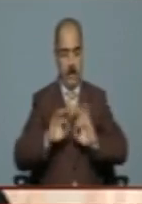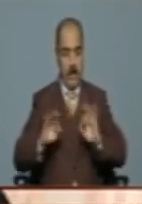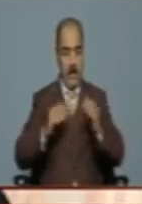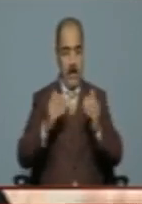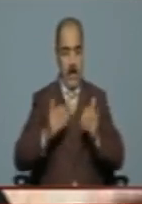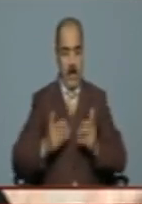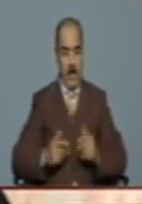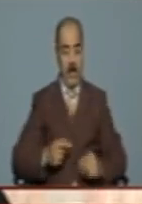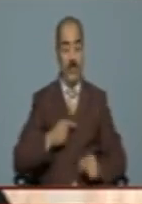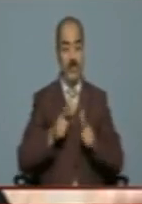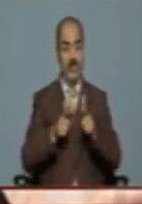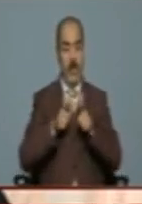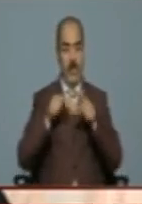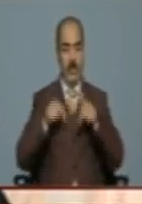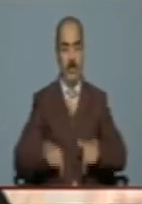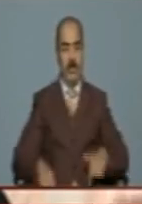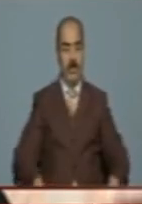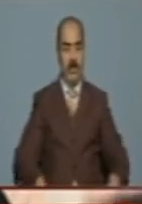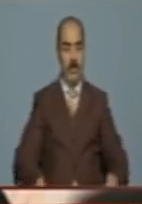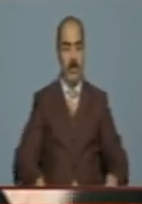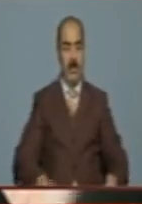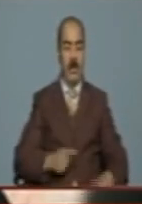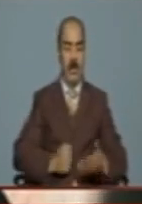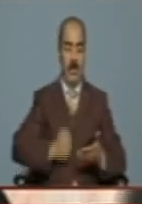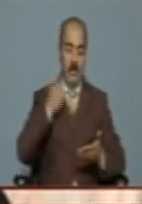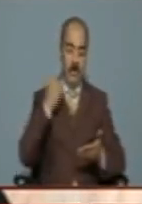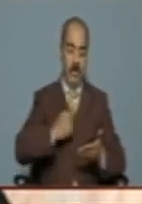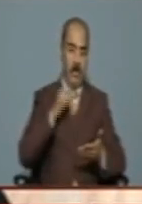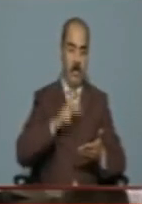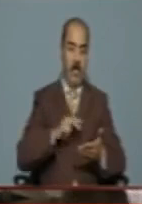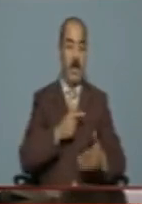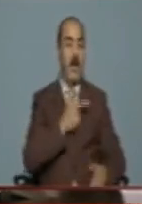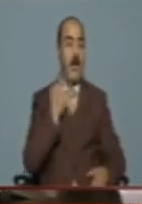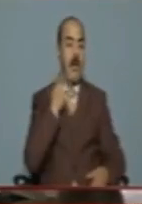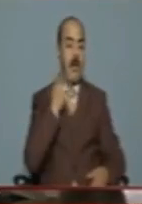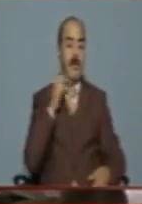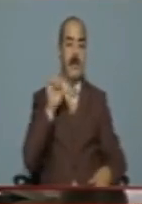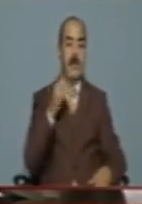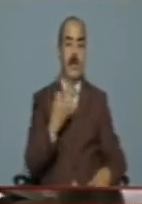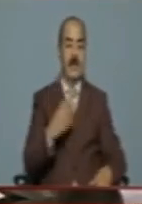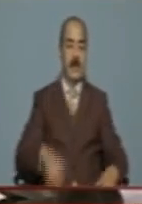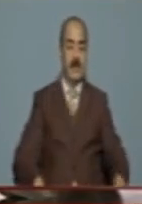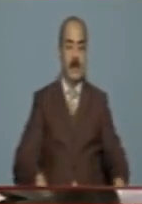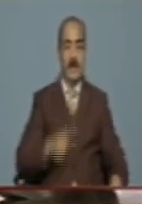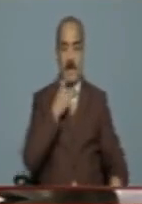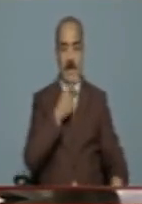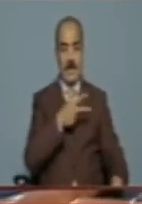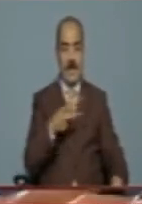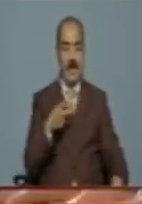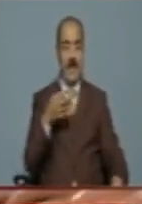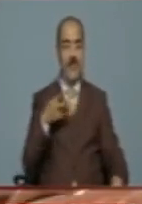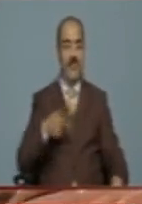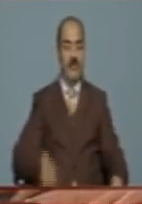ظهر اليوم وأصدر القرار رقم 39 لسنة